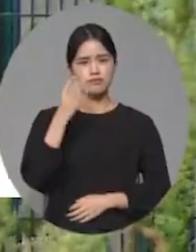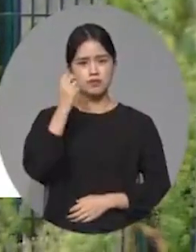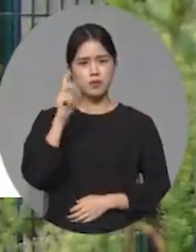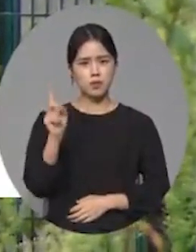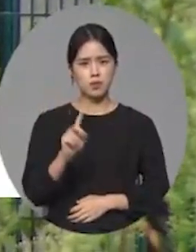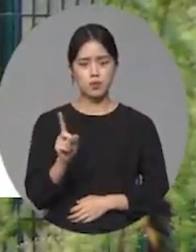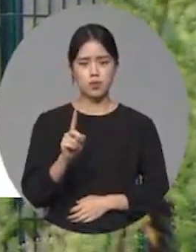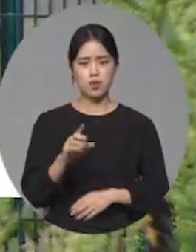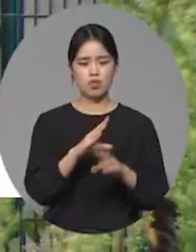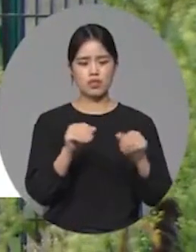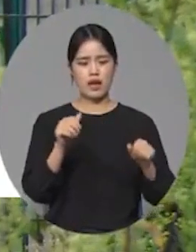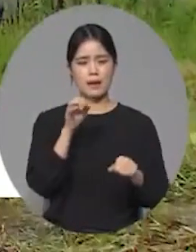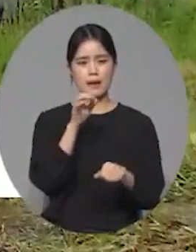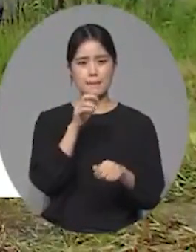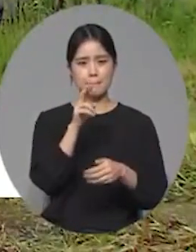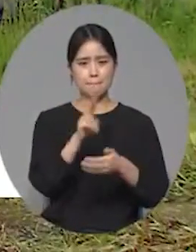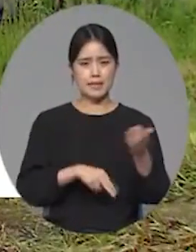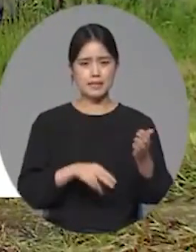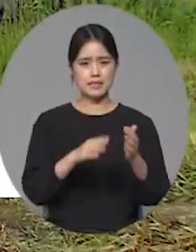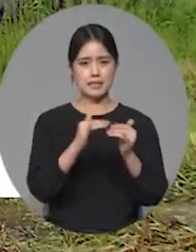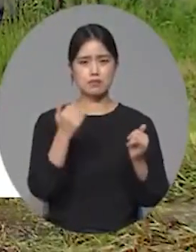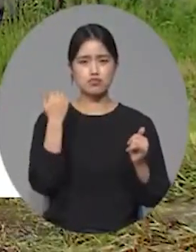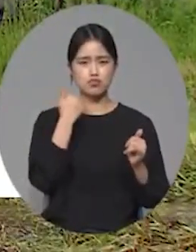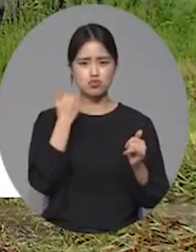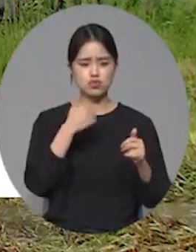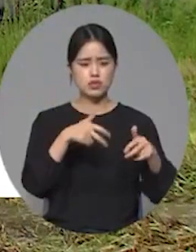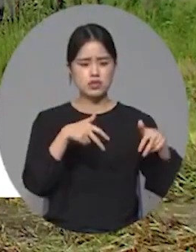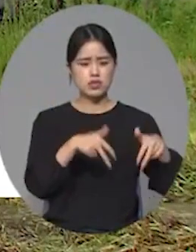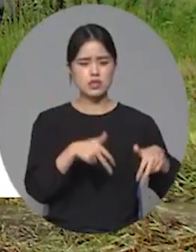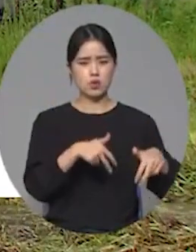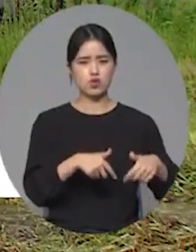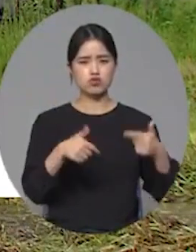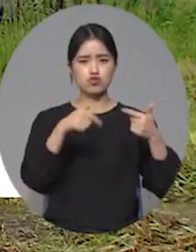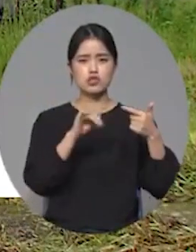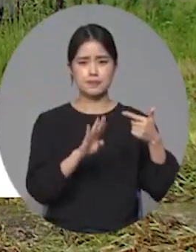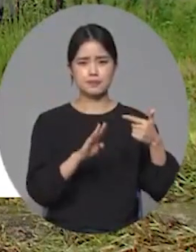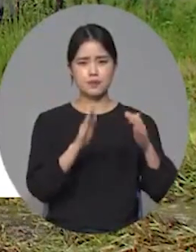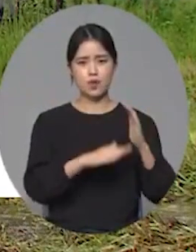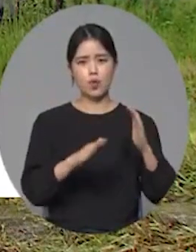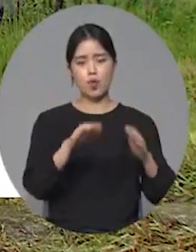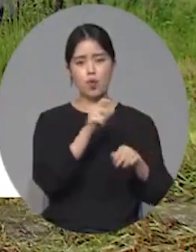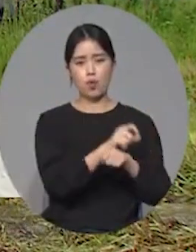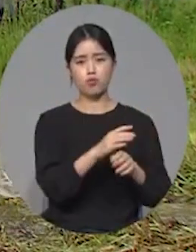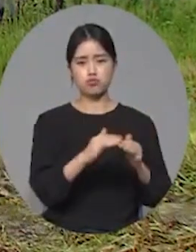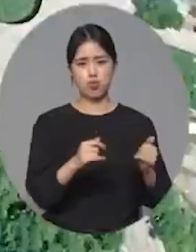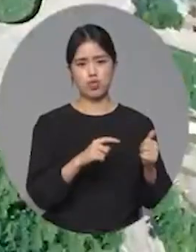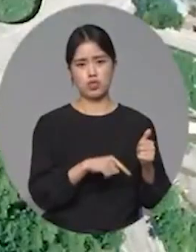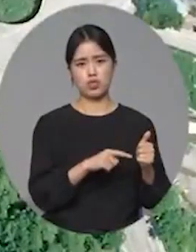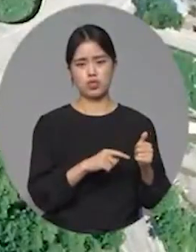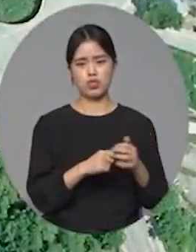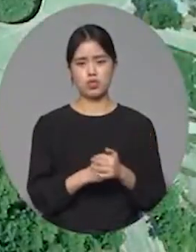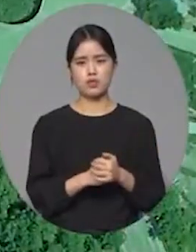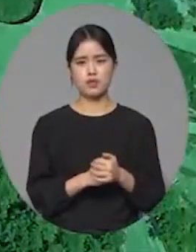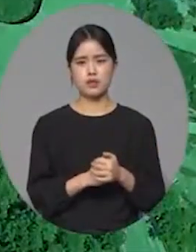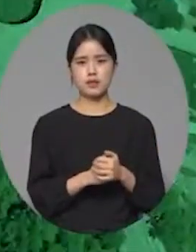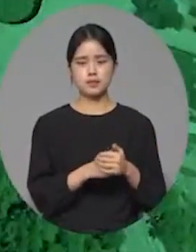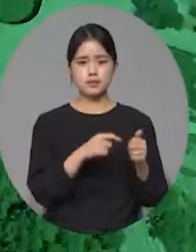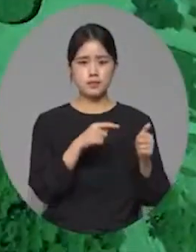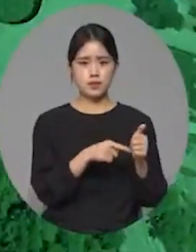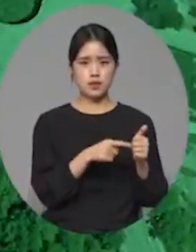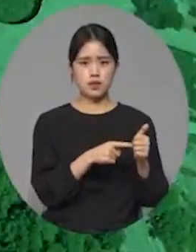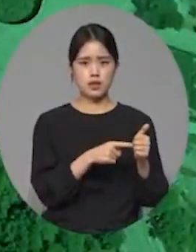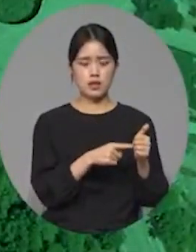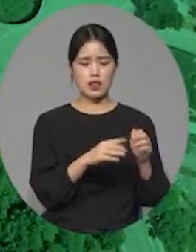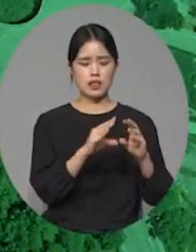특이하게도 땅을 판 사람은 당시 군청 6급 공무원이었던 A씨였습니다. A씨는 가진